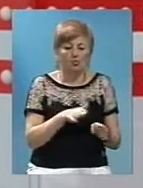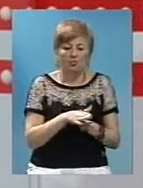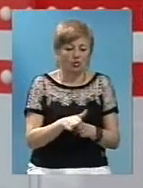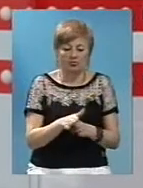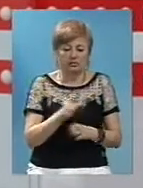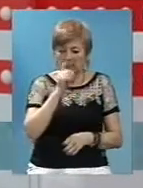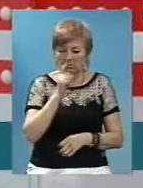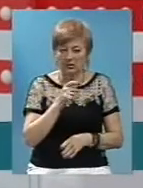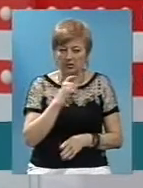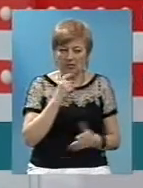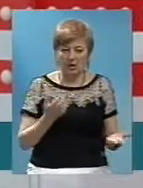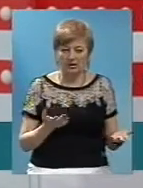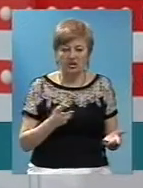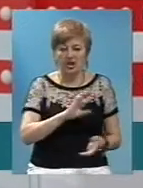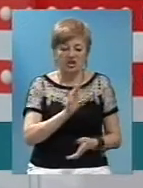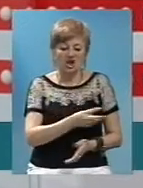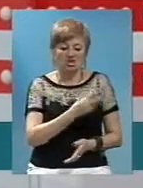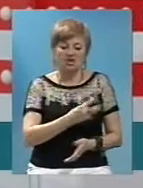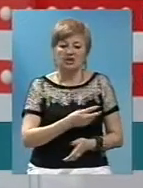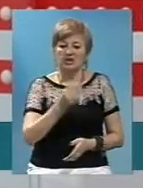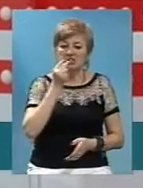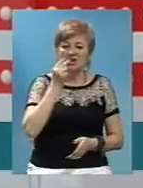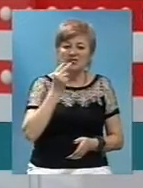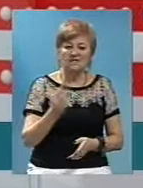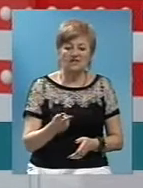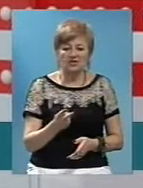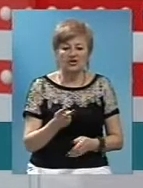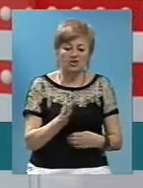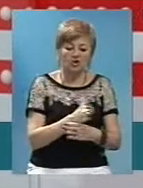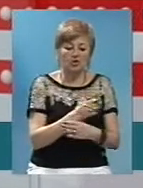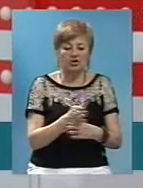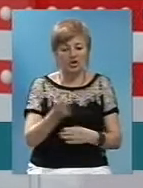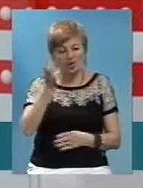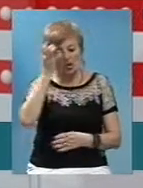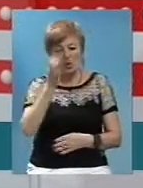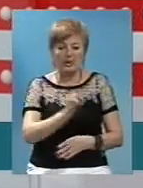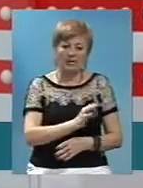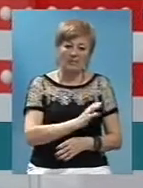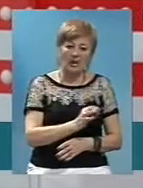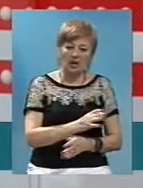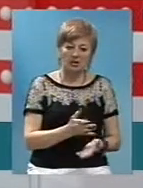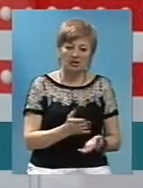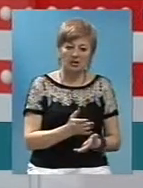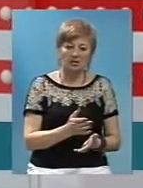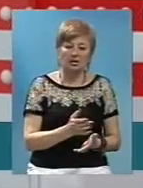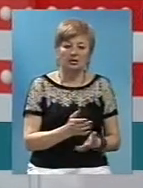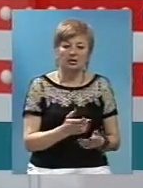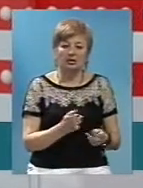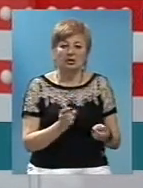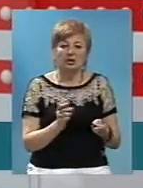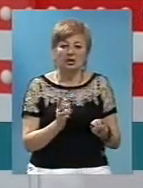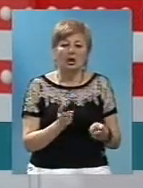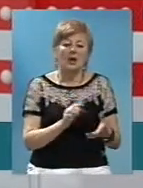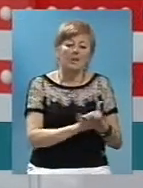нерозуміння, відвертого небажання бачити, розрізняти чорне і біле. Ну це як у Орвела, мир –